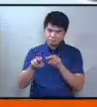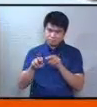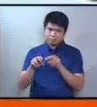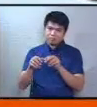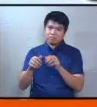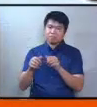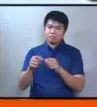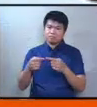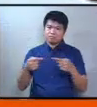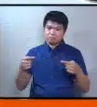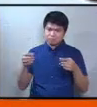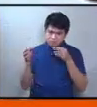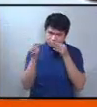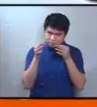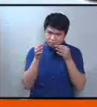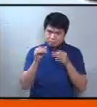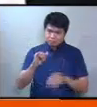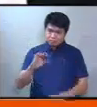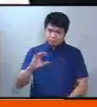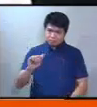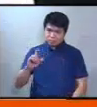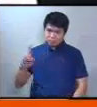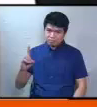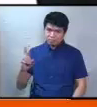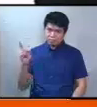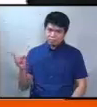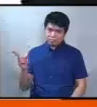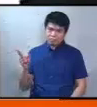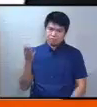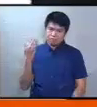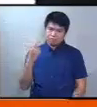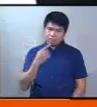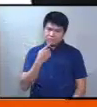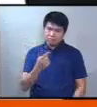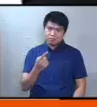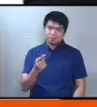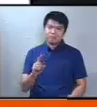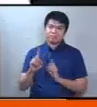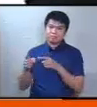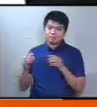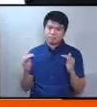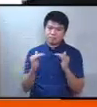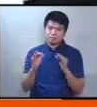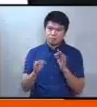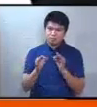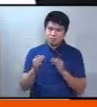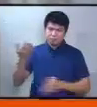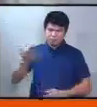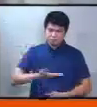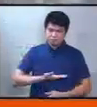on Anti-Illegal Drugs o ICAN. Dati na rin niyang sinabing dadalo lang siya sa pulong kapag